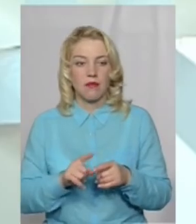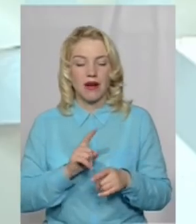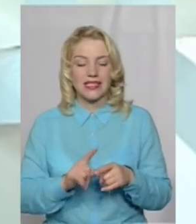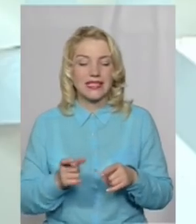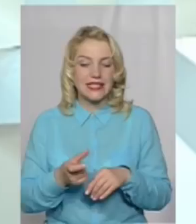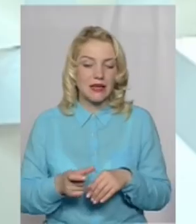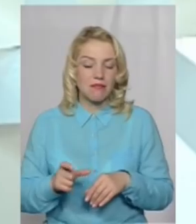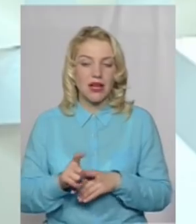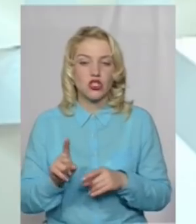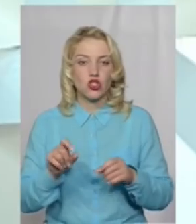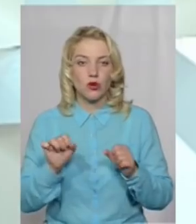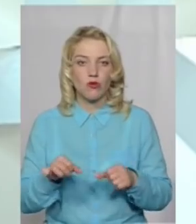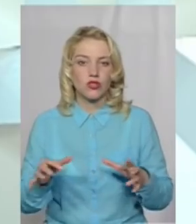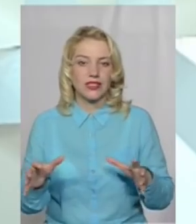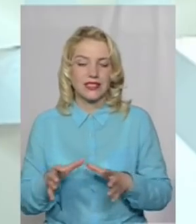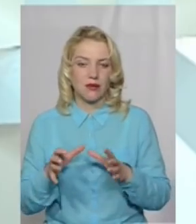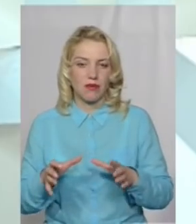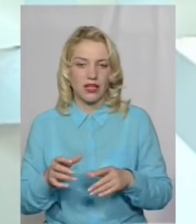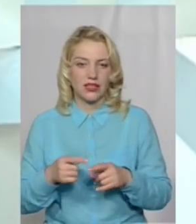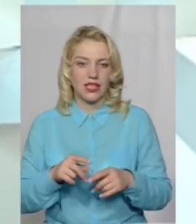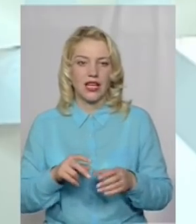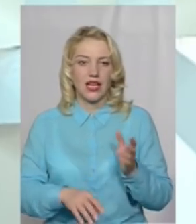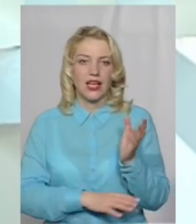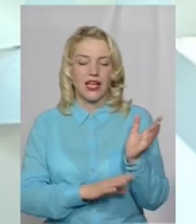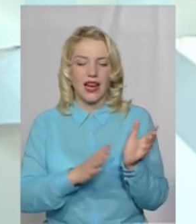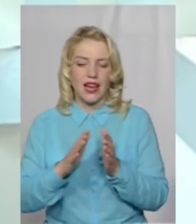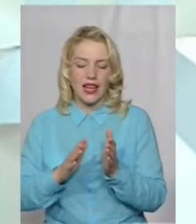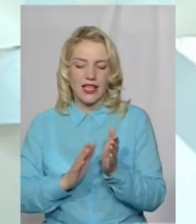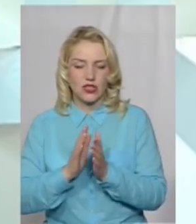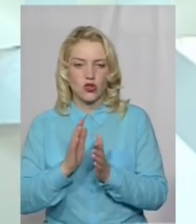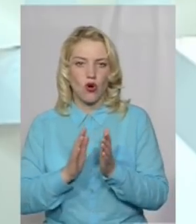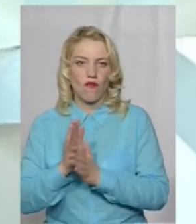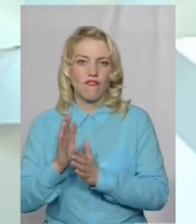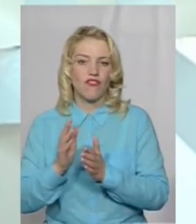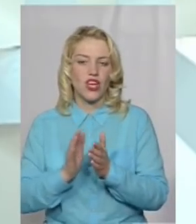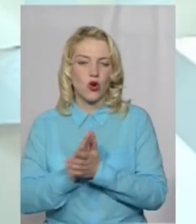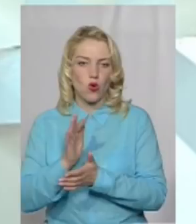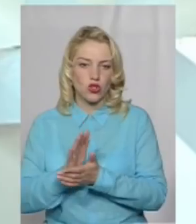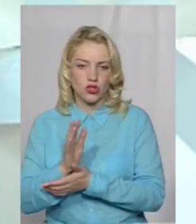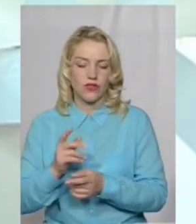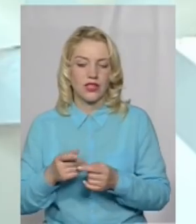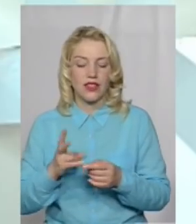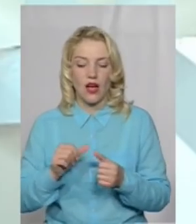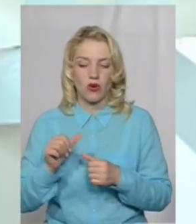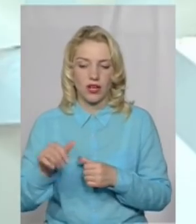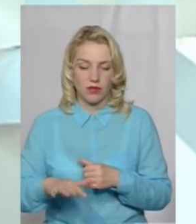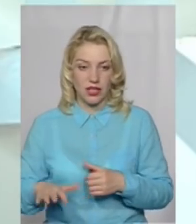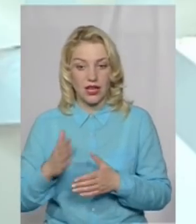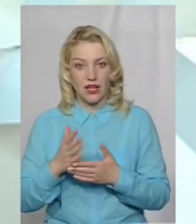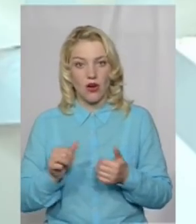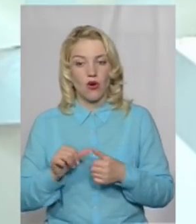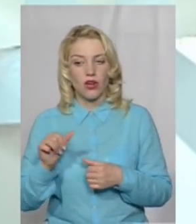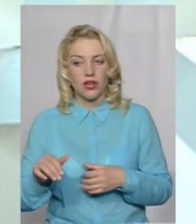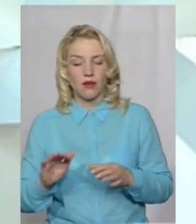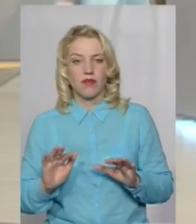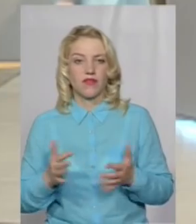максимально, що можна зберегти лісовирощування, наближене до природнього. Але є окремі випадки такі, і це практикується,